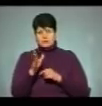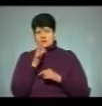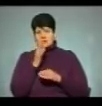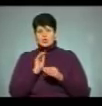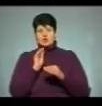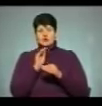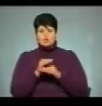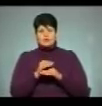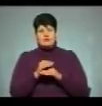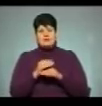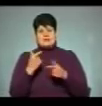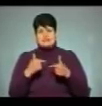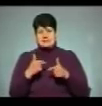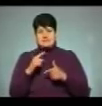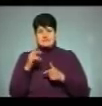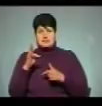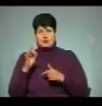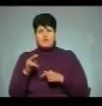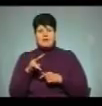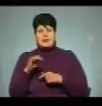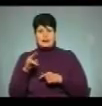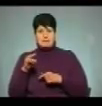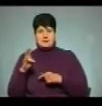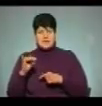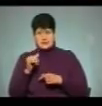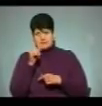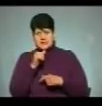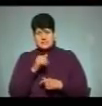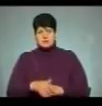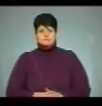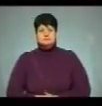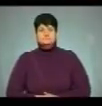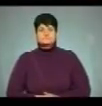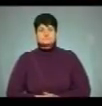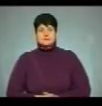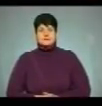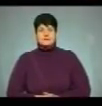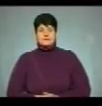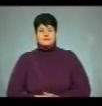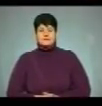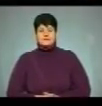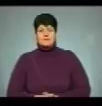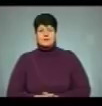додаткової сесії ЗНО в липні місяці. Марія Котенко, Андрій Прокопів, новини.